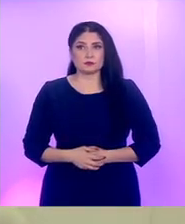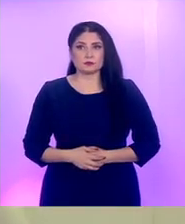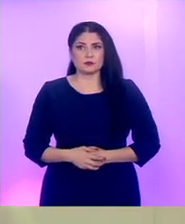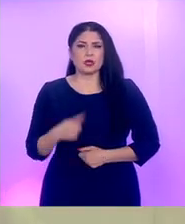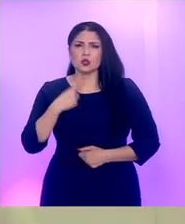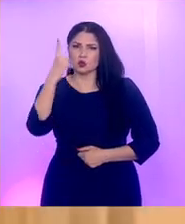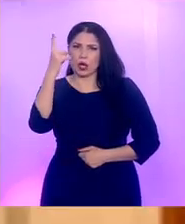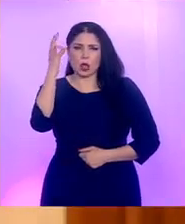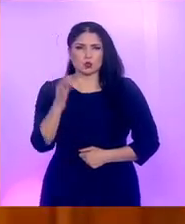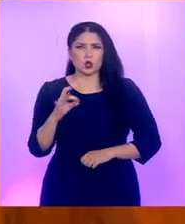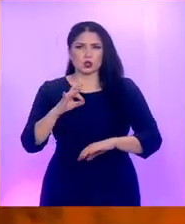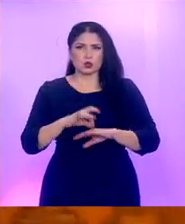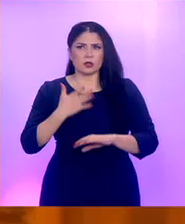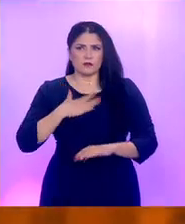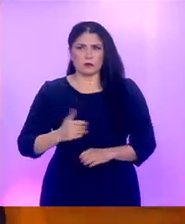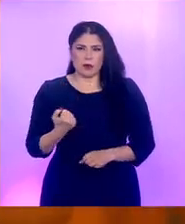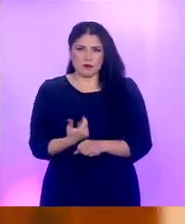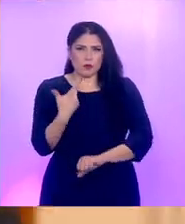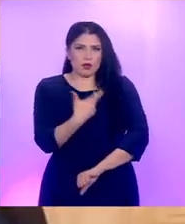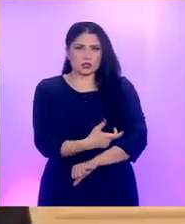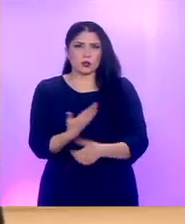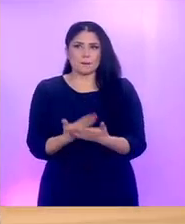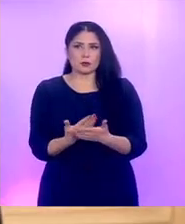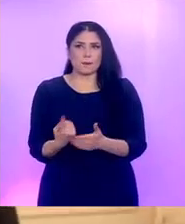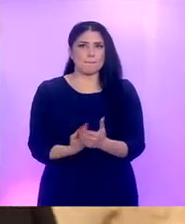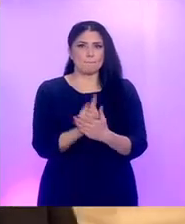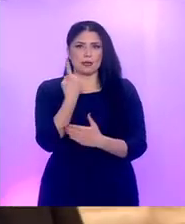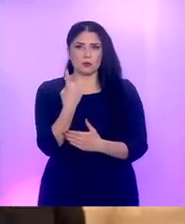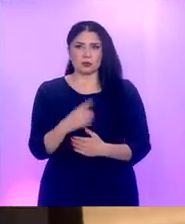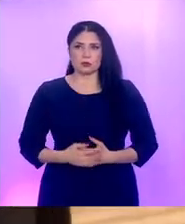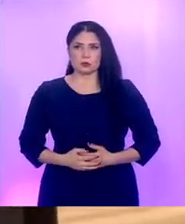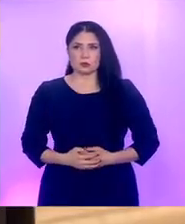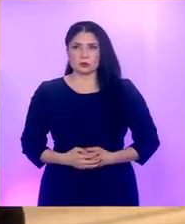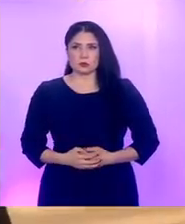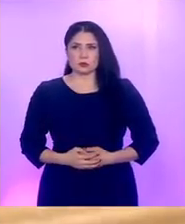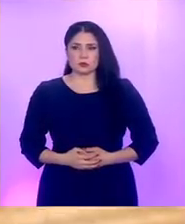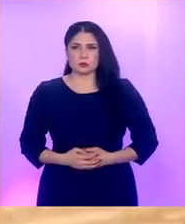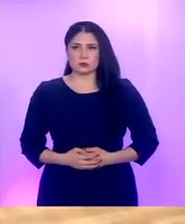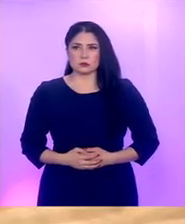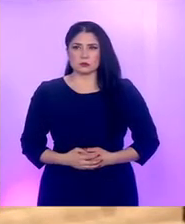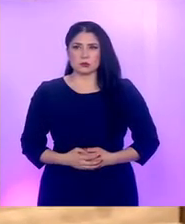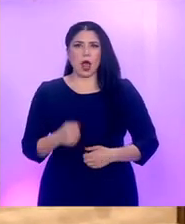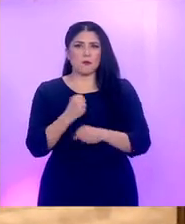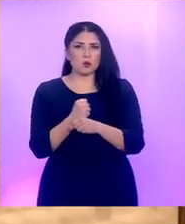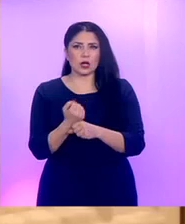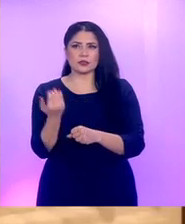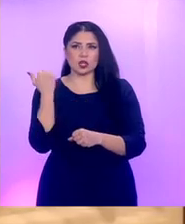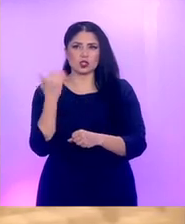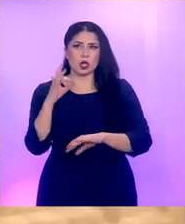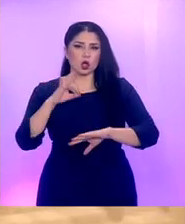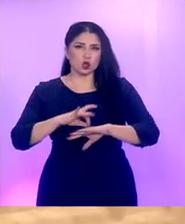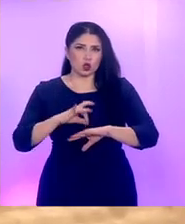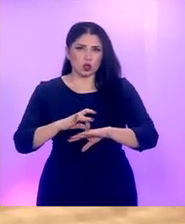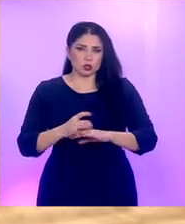imunizare este categorică. M-am vaccinat pentru că, în primul rând, am lucrat până nu de mult, sunt medic în